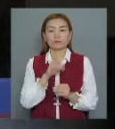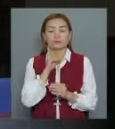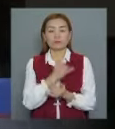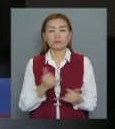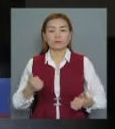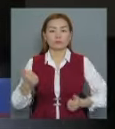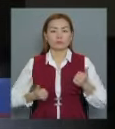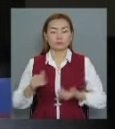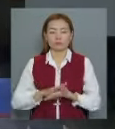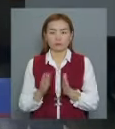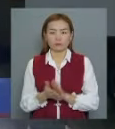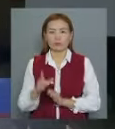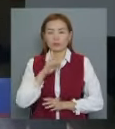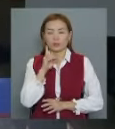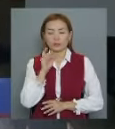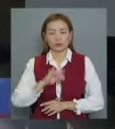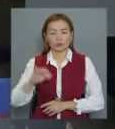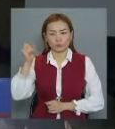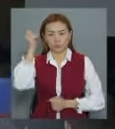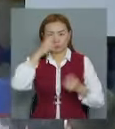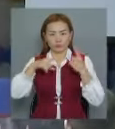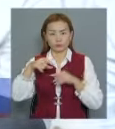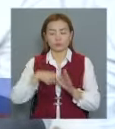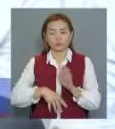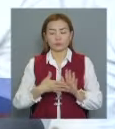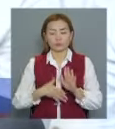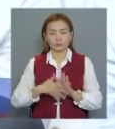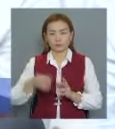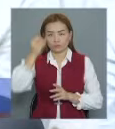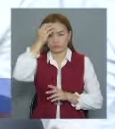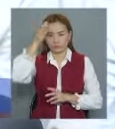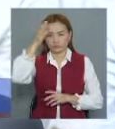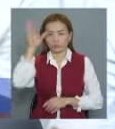арналған фестивальді ұйымдастыру жастардың тарихты тануына, терең зерделеуіне зор